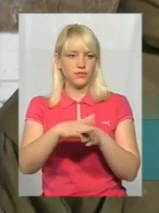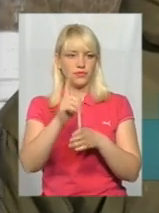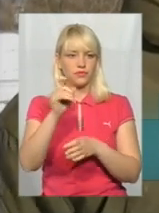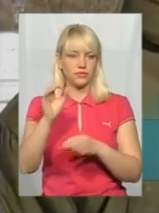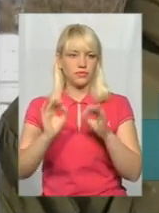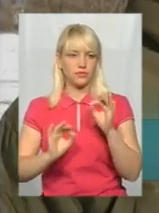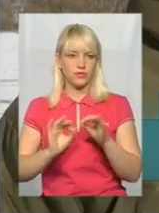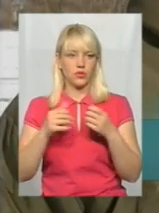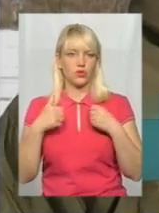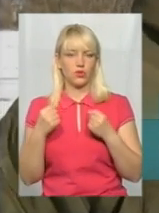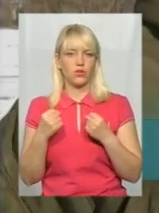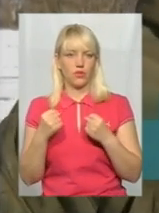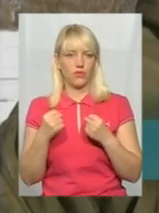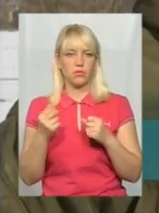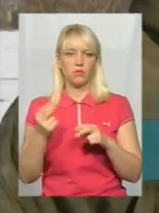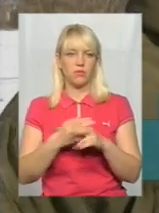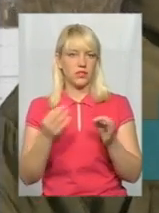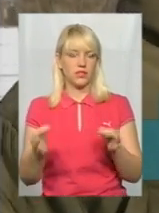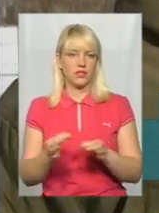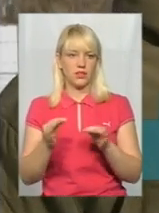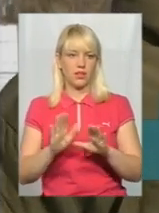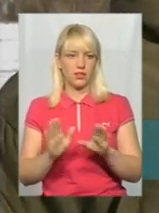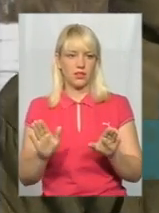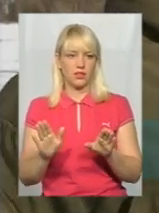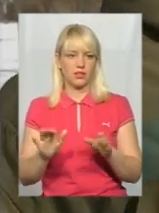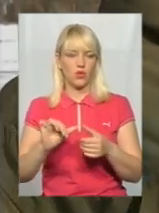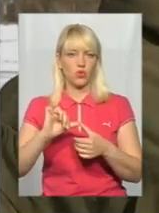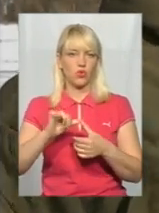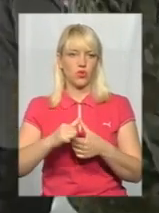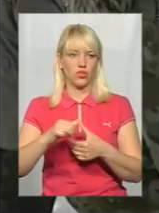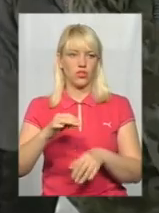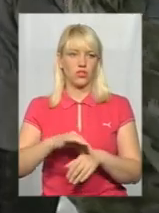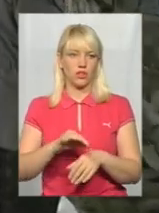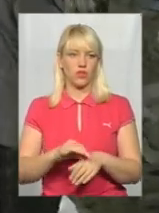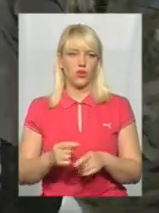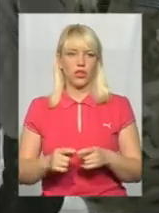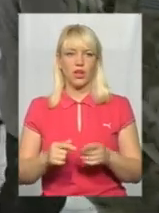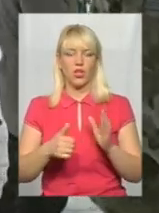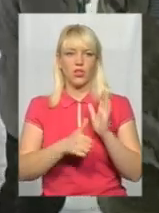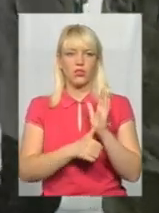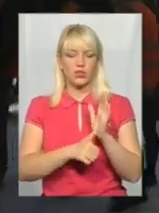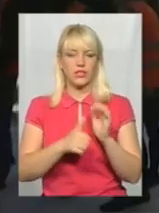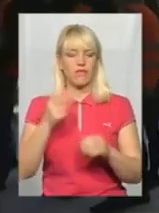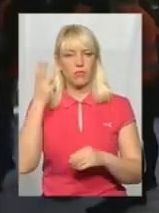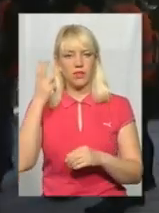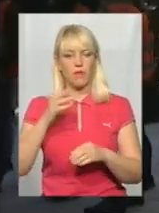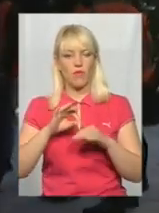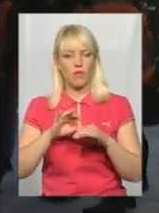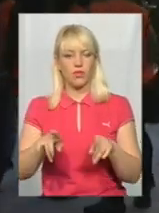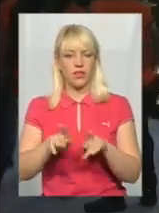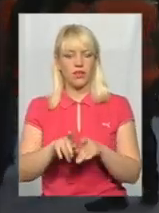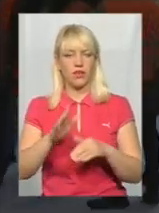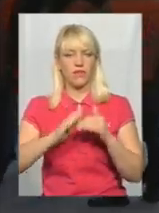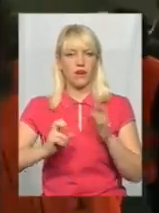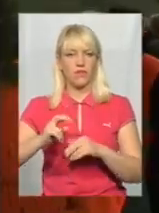здоровим, без ніяких хронічних захворювань. Це в 6-й у Хмельницькому проходить такий кваліфікаційний курс.